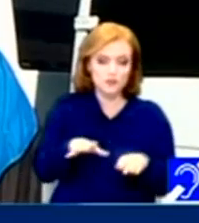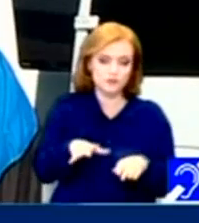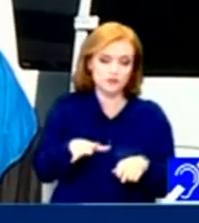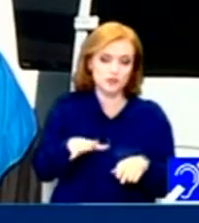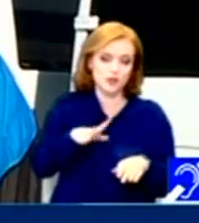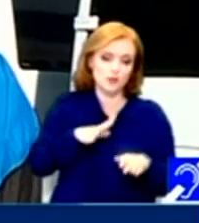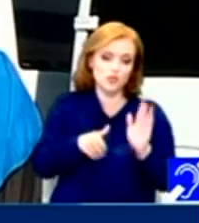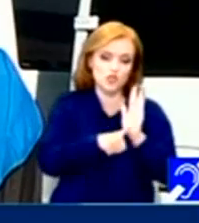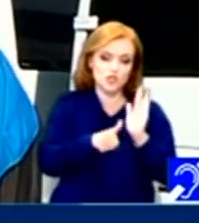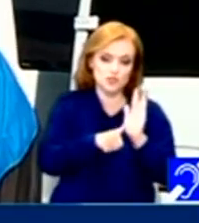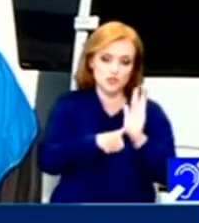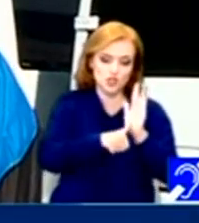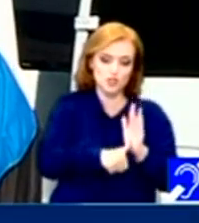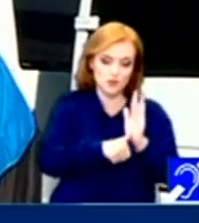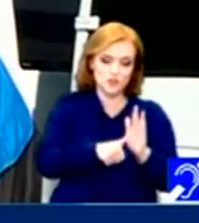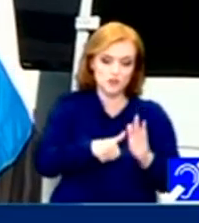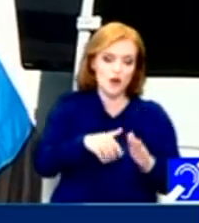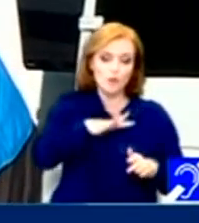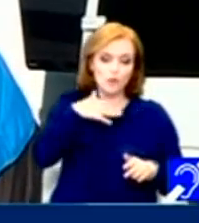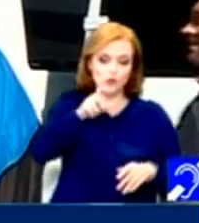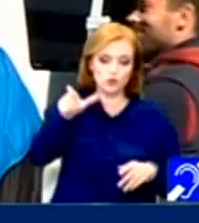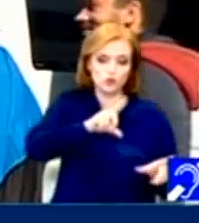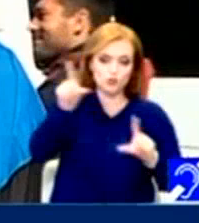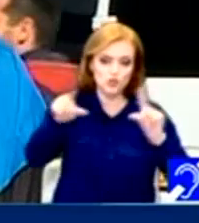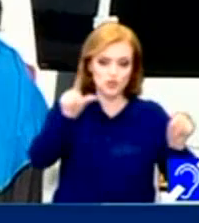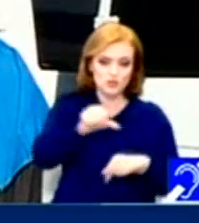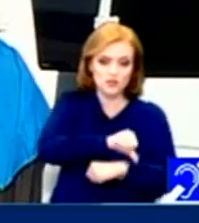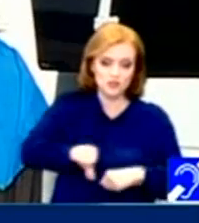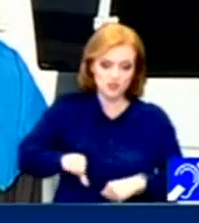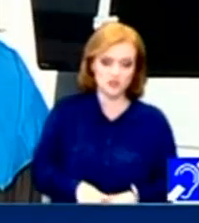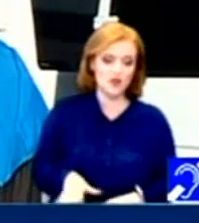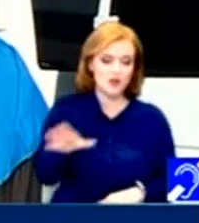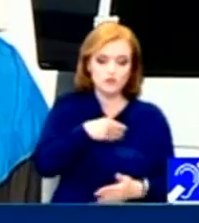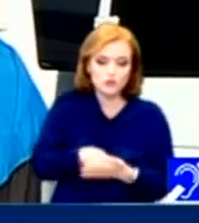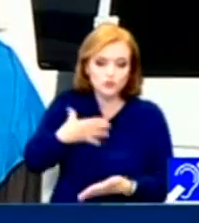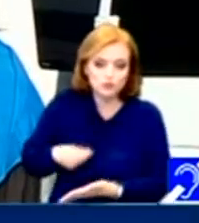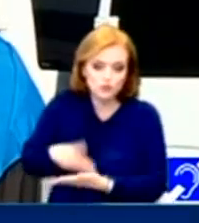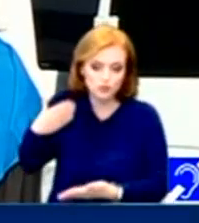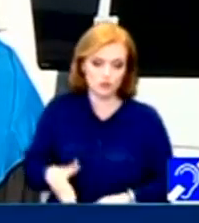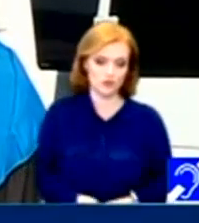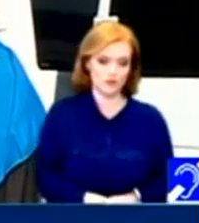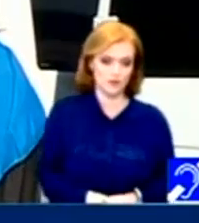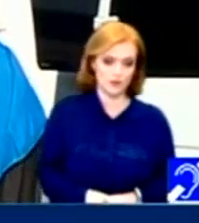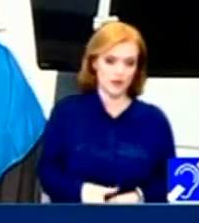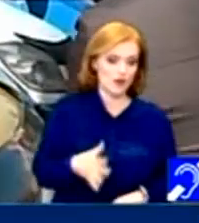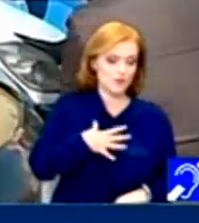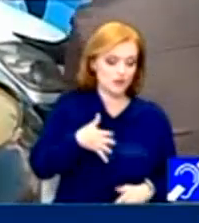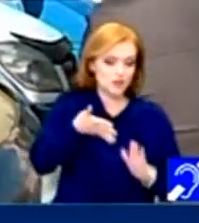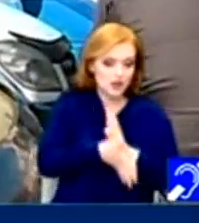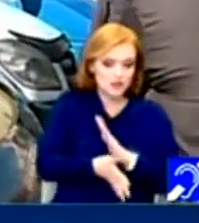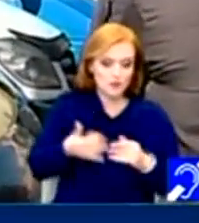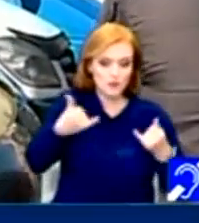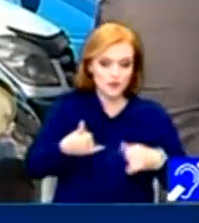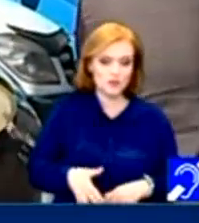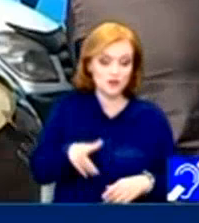ani în urmă, au plecat pe știe hotare. Prețurile sunt mari, nu consumul mare de combustibil. Șoferii